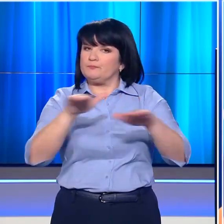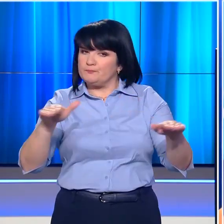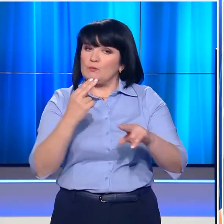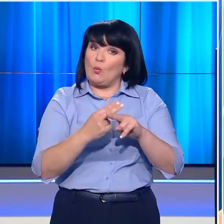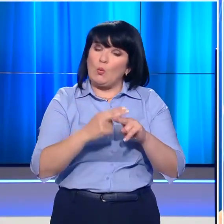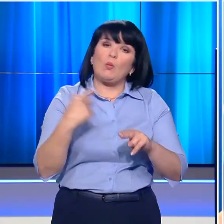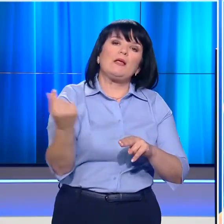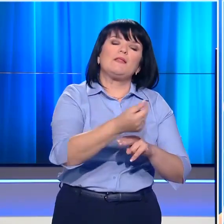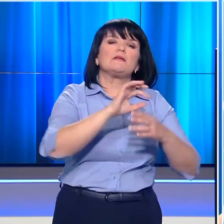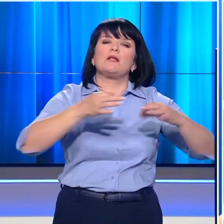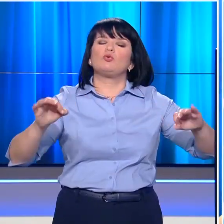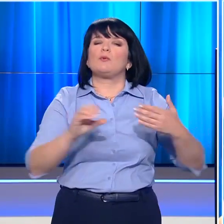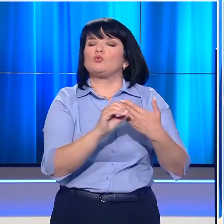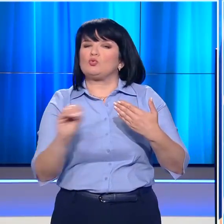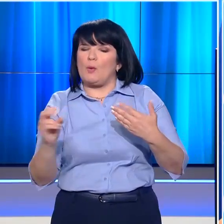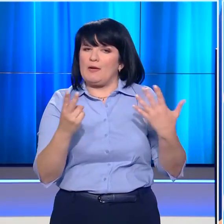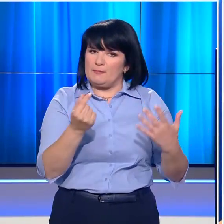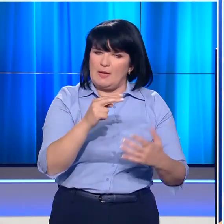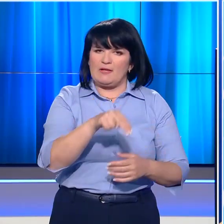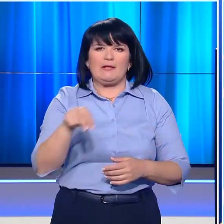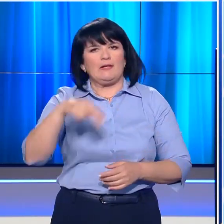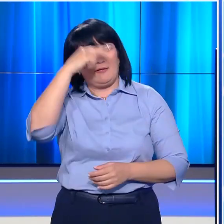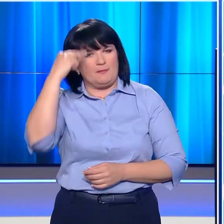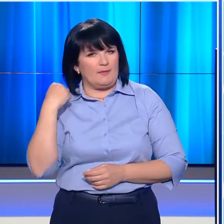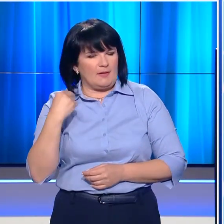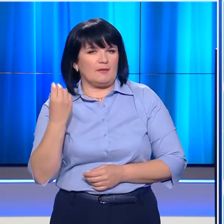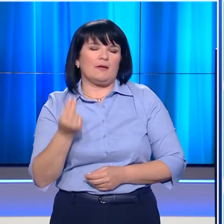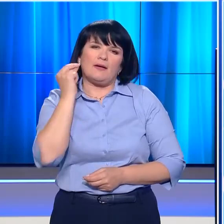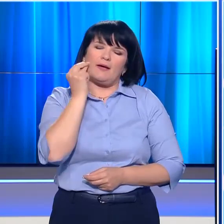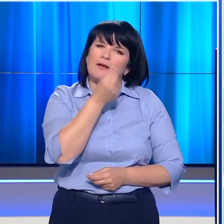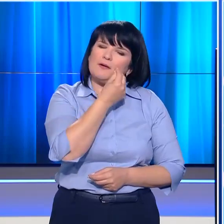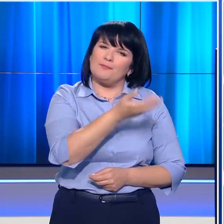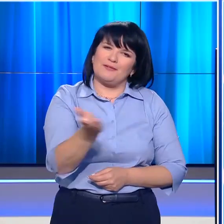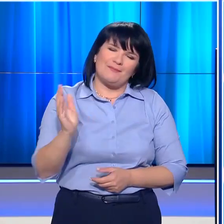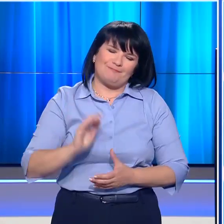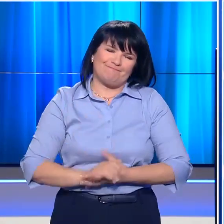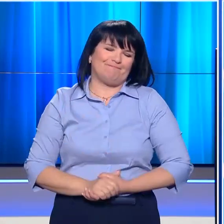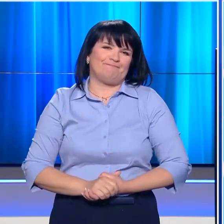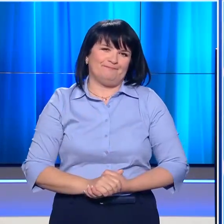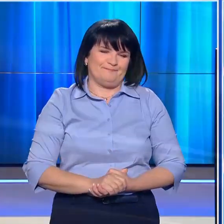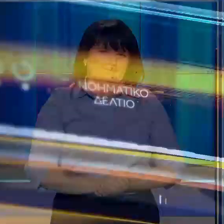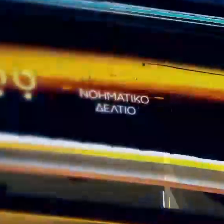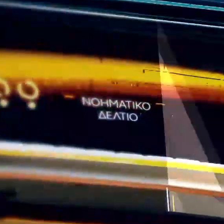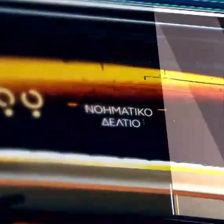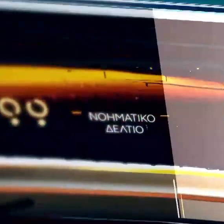Όλη η επικαιρότητα αναλυτικά στο κεντρικό δελτίο του Open στις 7.30 με την Νίκη Λιμπεράκη. Καλό απόγευμα σε όλους.